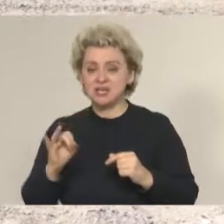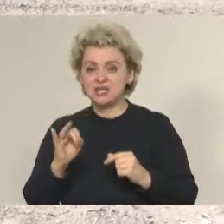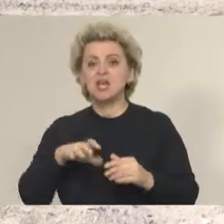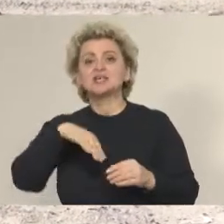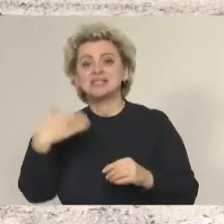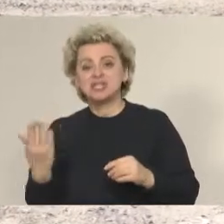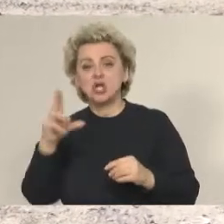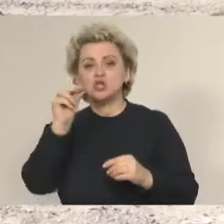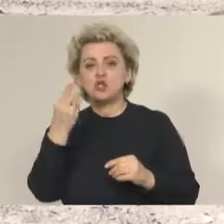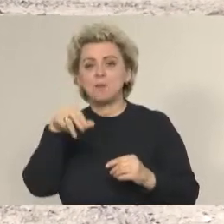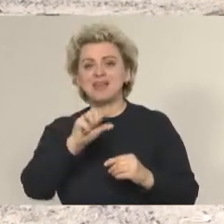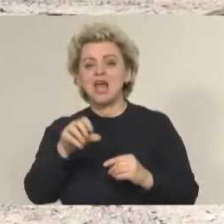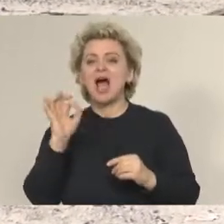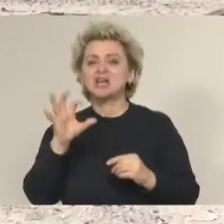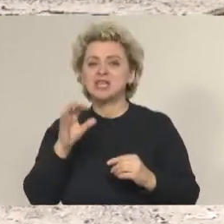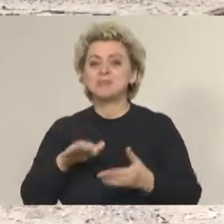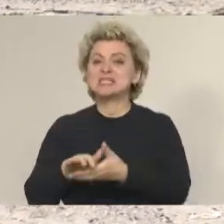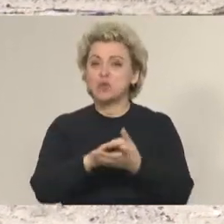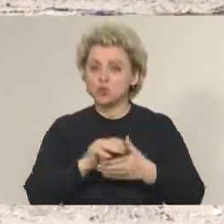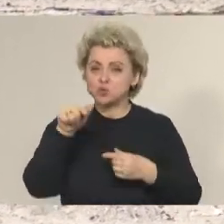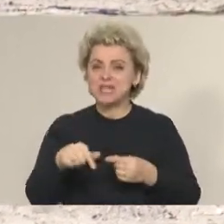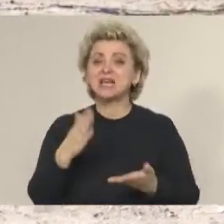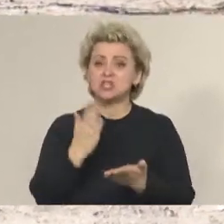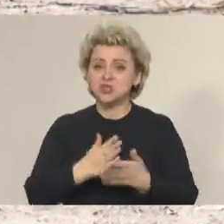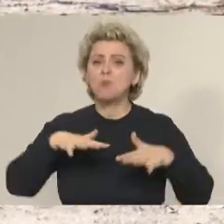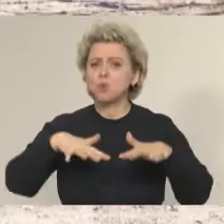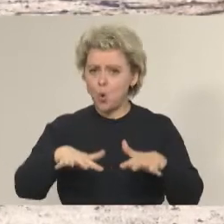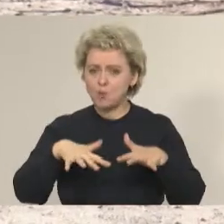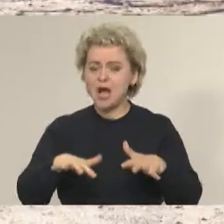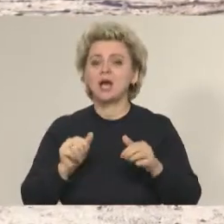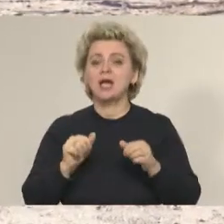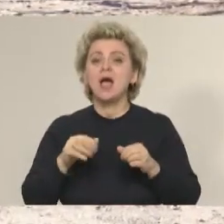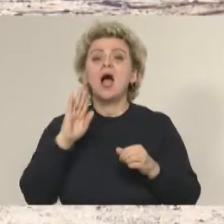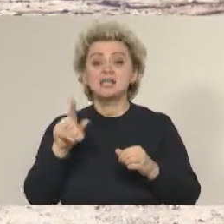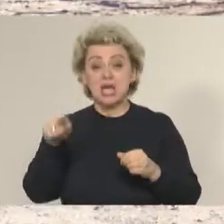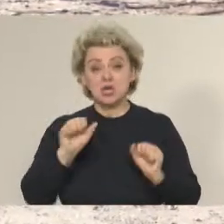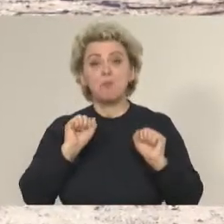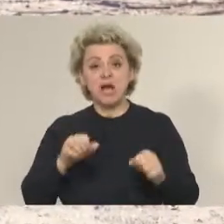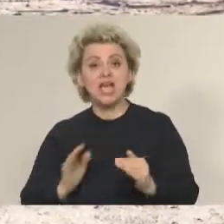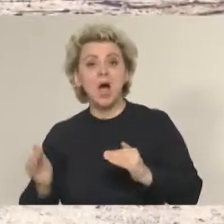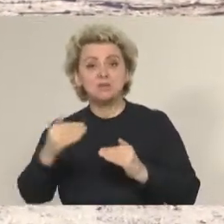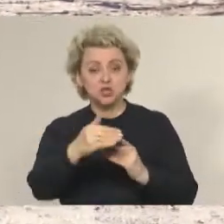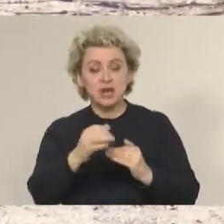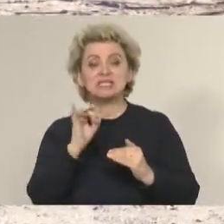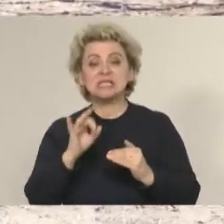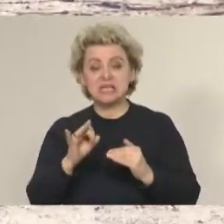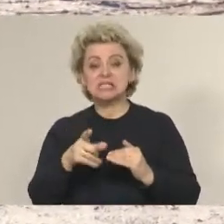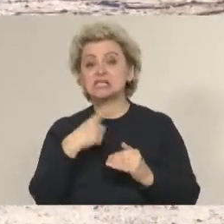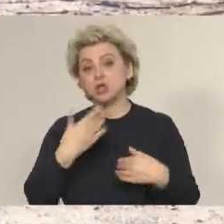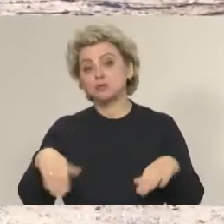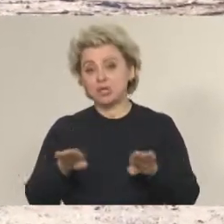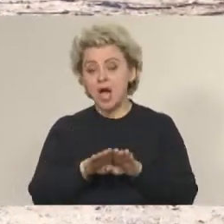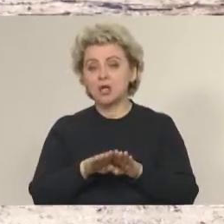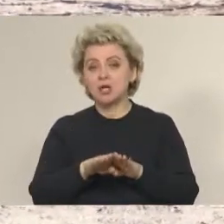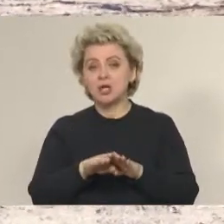со стороны Щепкина, Октябрьского, Содружества, они все стоят здесь в пробках, хотя они могли объезжать и, ну, скажем так,